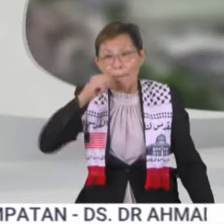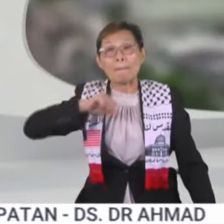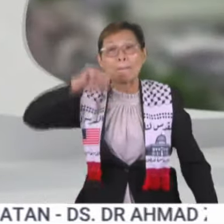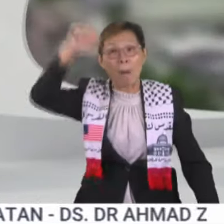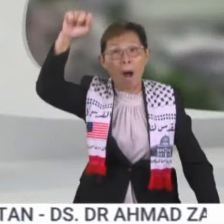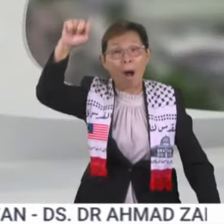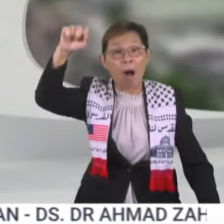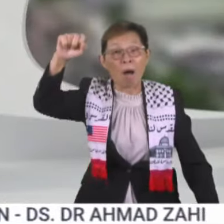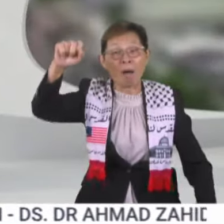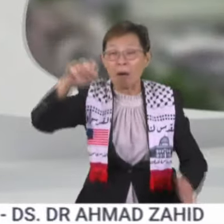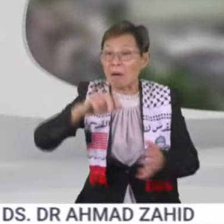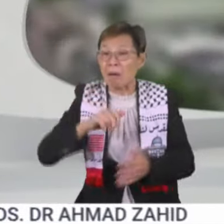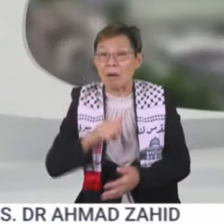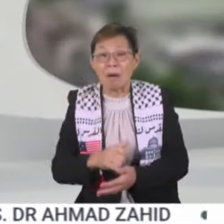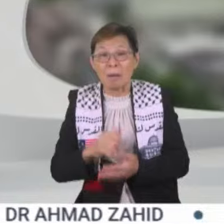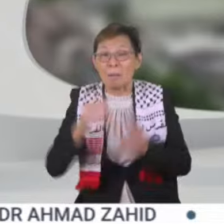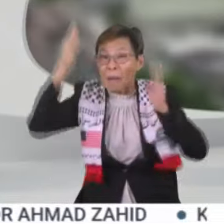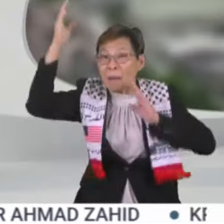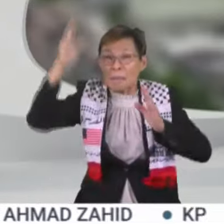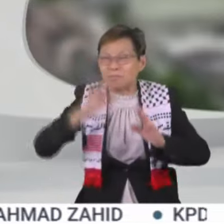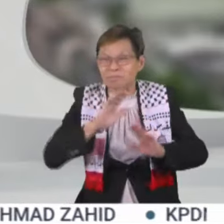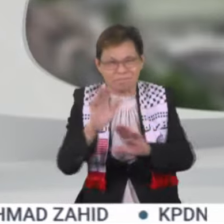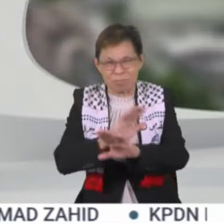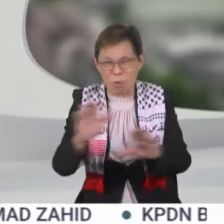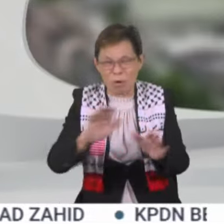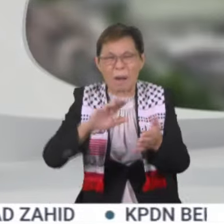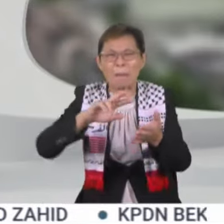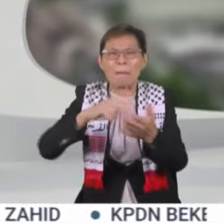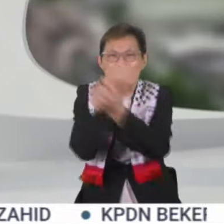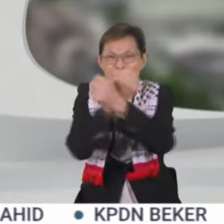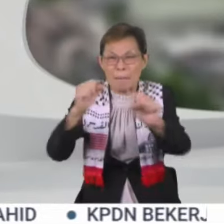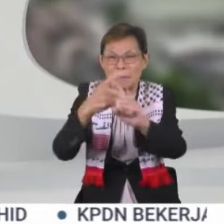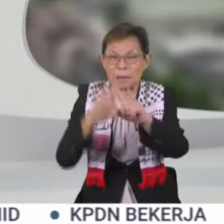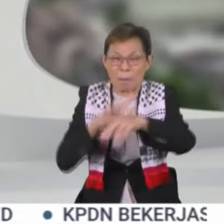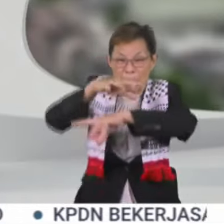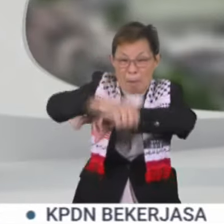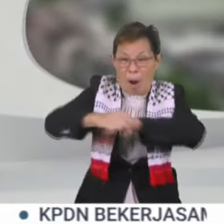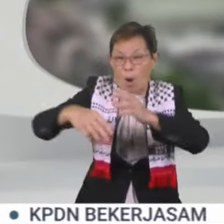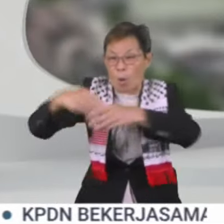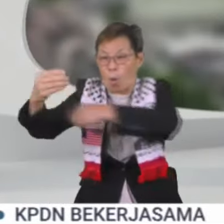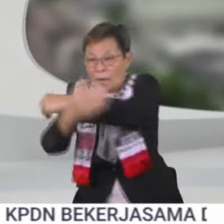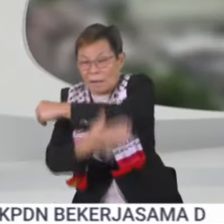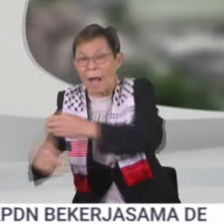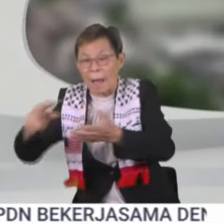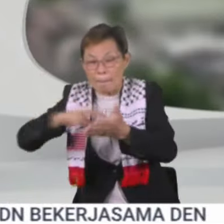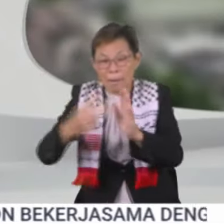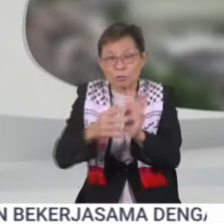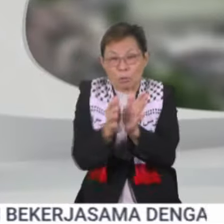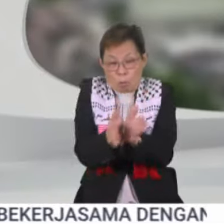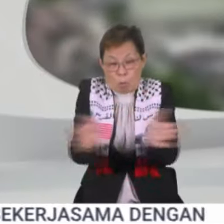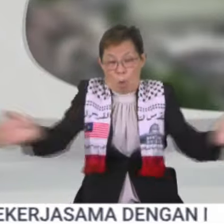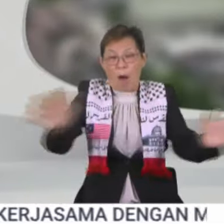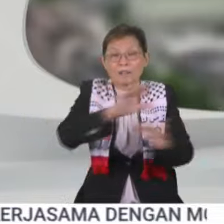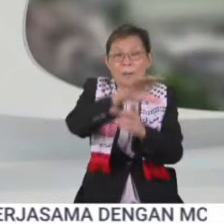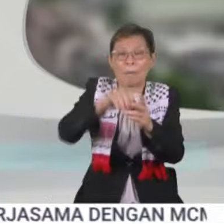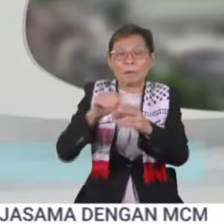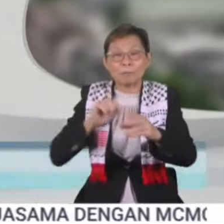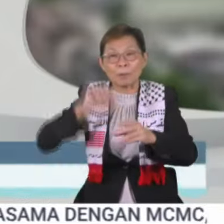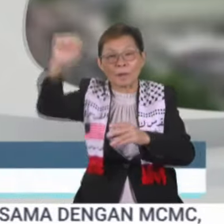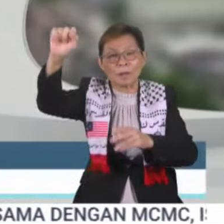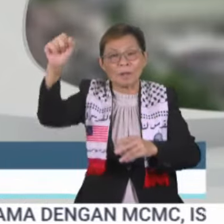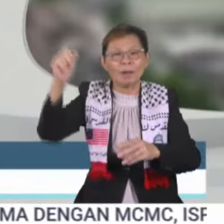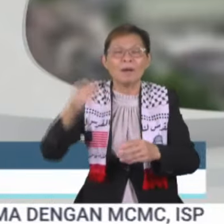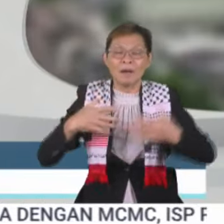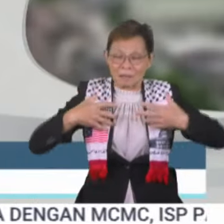Kemerdekaan tidak hanya bermaksud negara bebas daripada penjajahan asing. Sebaliknya membawa maksud yang lebih luas termasuk merdeka dalam